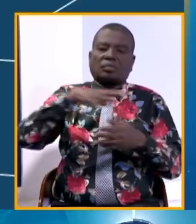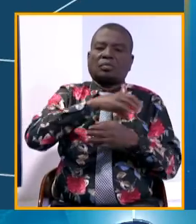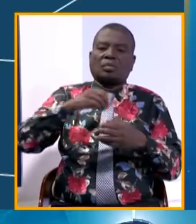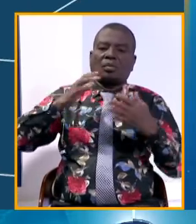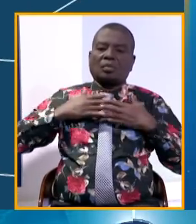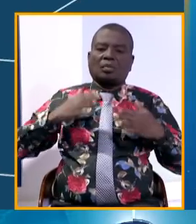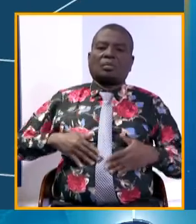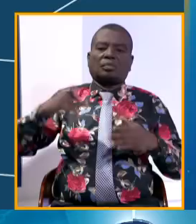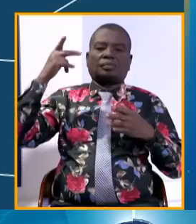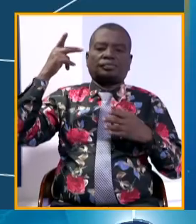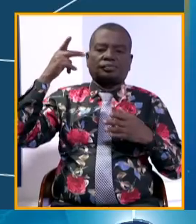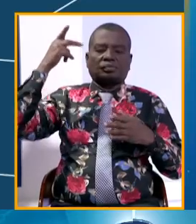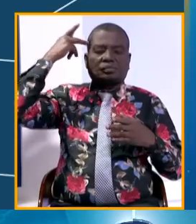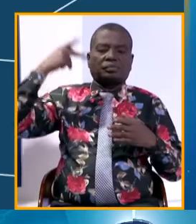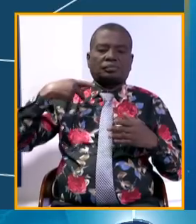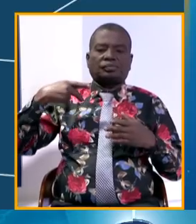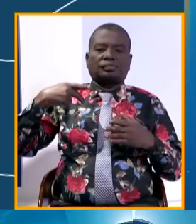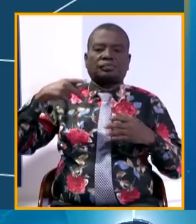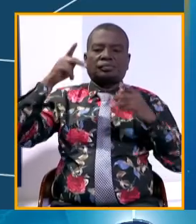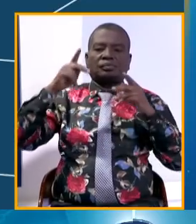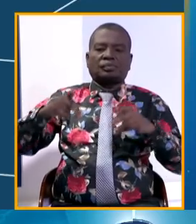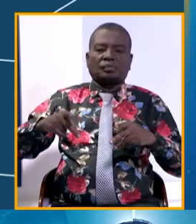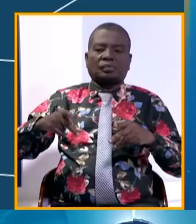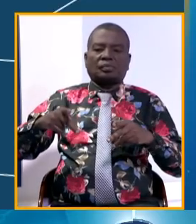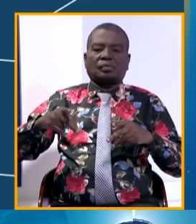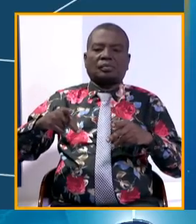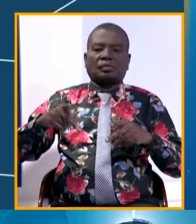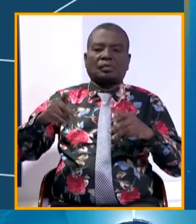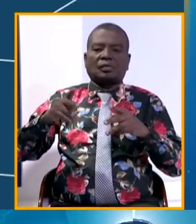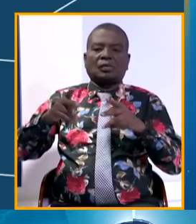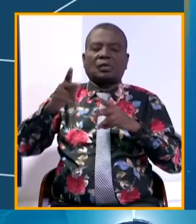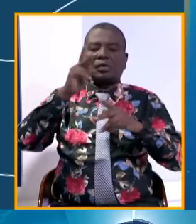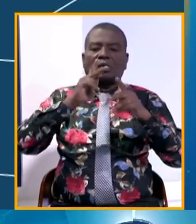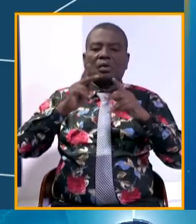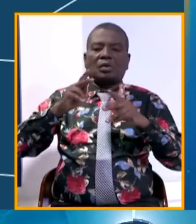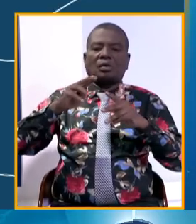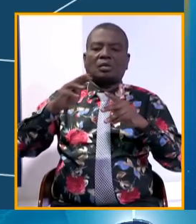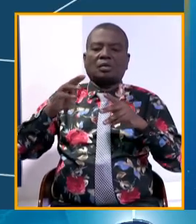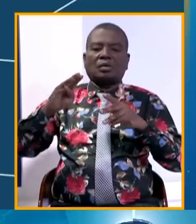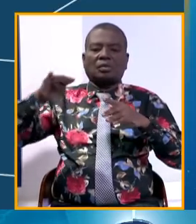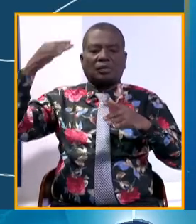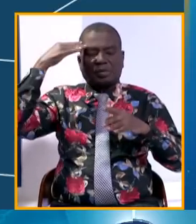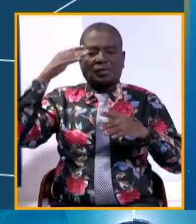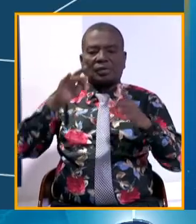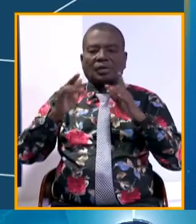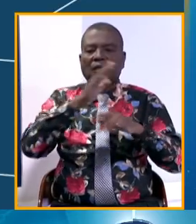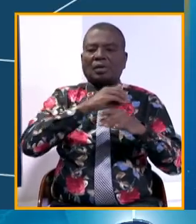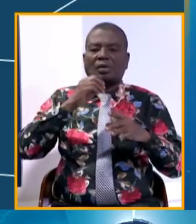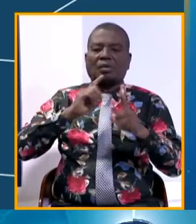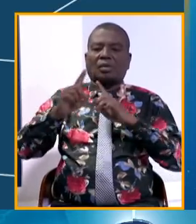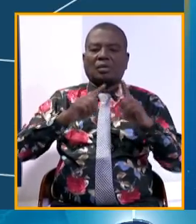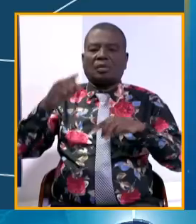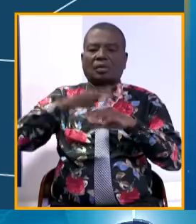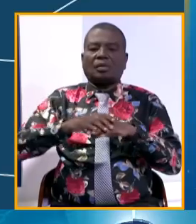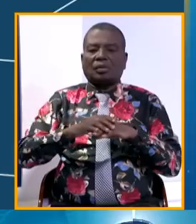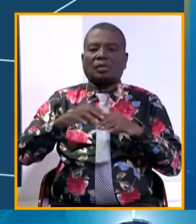corps préfectoral, les agents des ministères techniques et autres forces de défense ont échangé récemment sur l'application